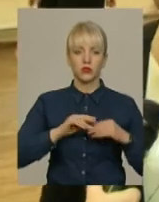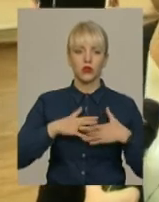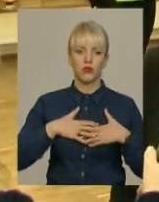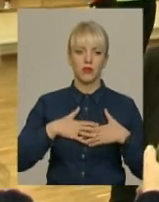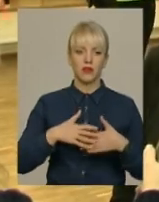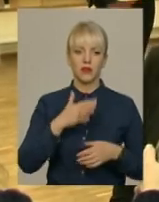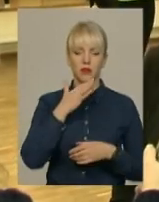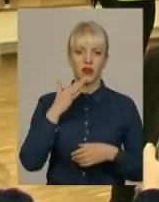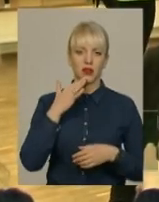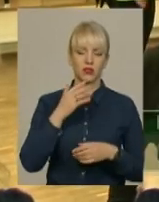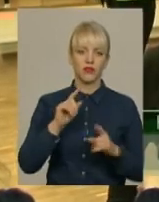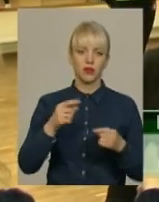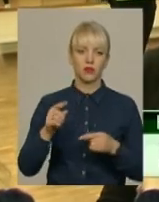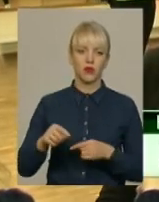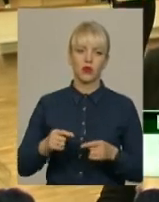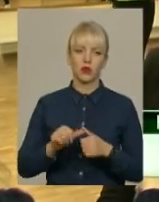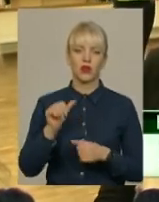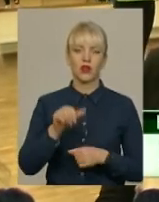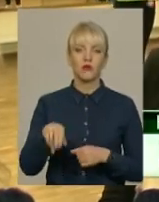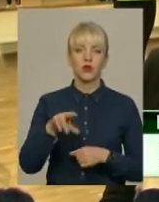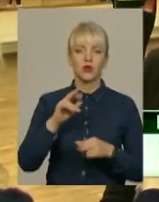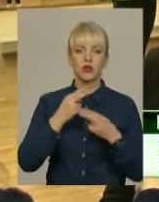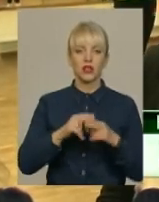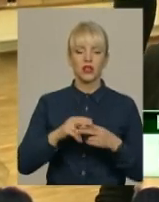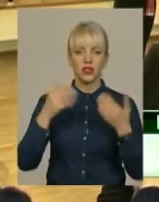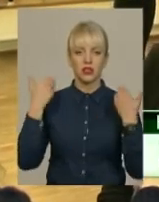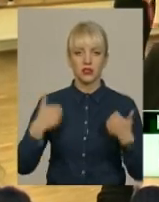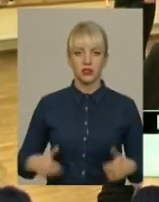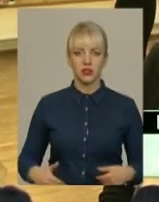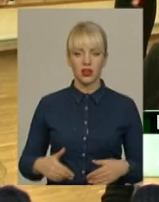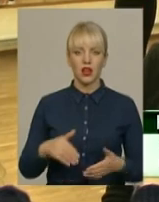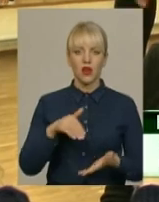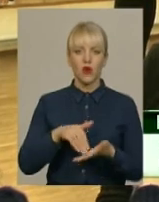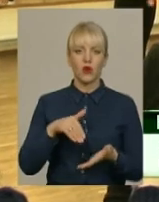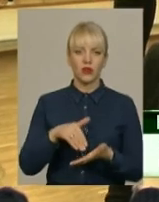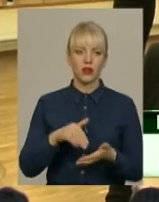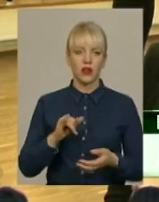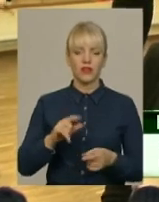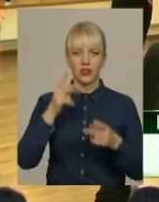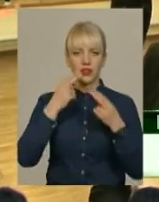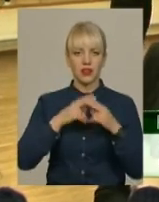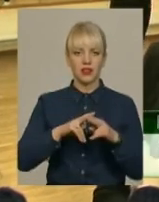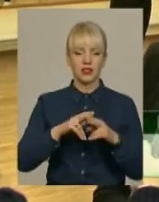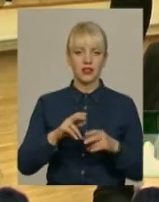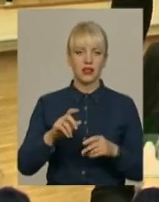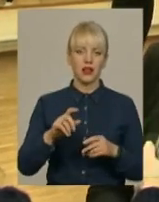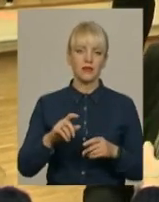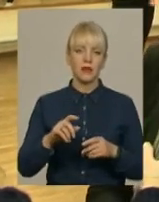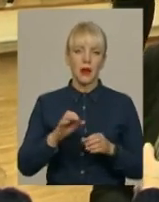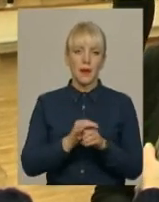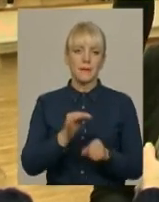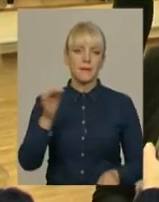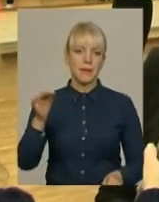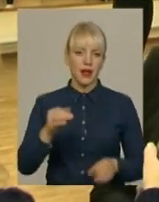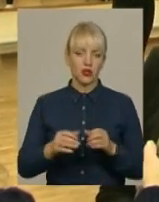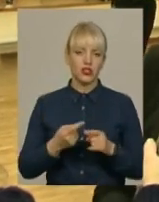трудолюбиві, багато вимог окремо до техніки тіла, хореографії і техніки палички. То вони працюють, зрозуміло, що